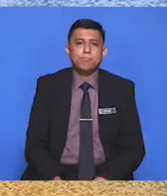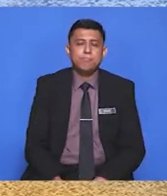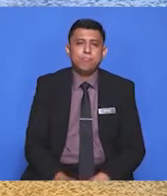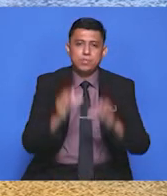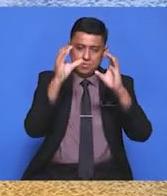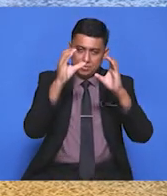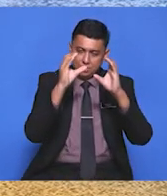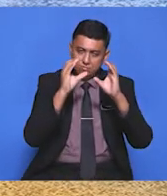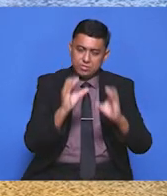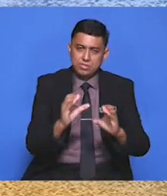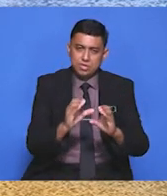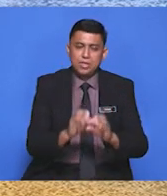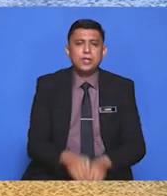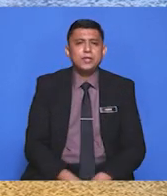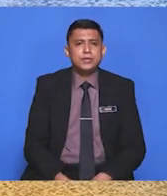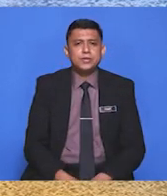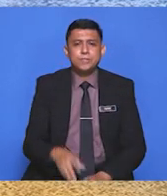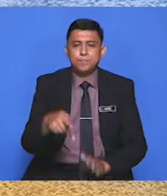Kaedah penarahan pasaran adalah